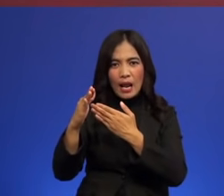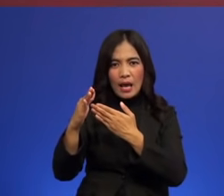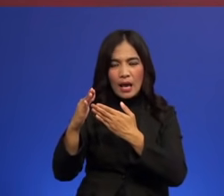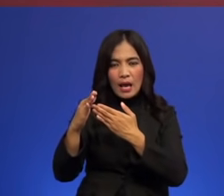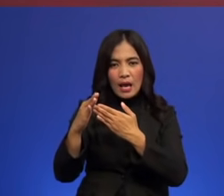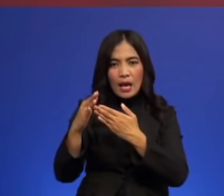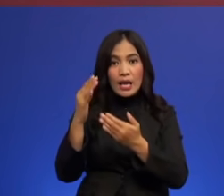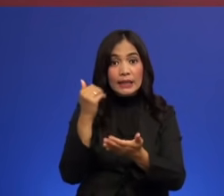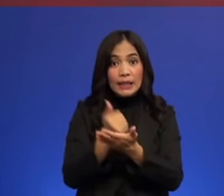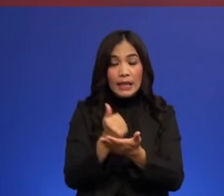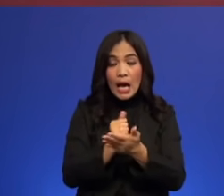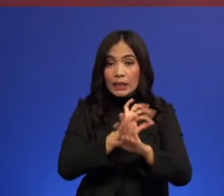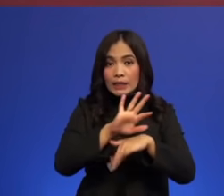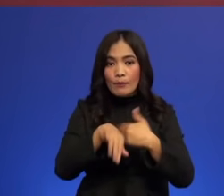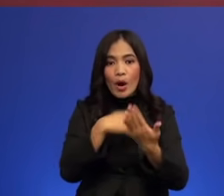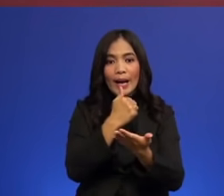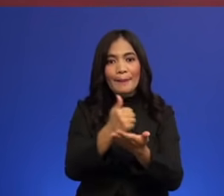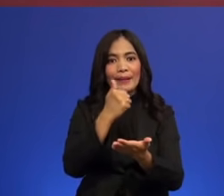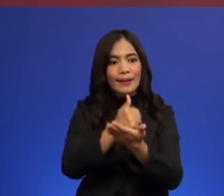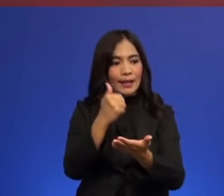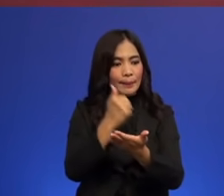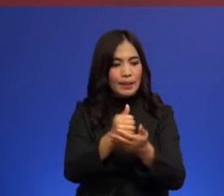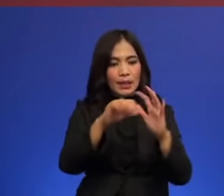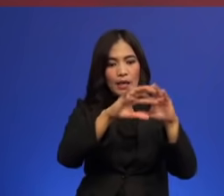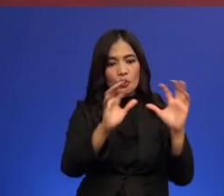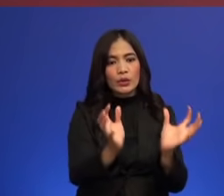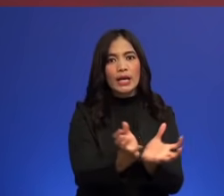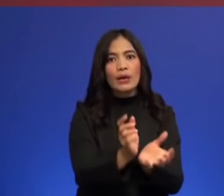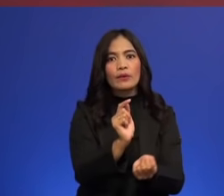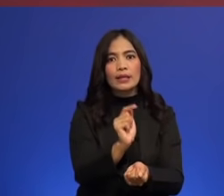Serta kepentingan-kepentingan duniawi. Nah ini,